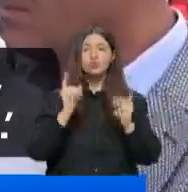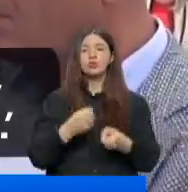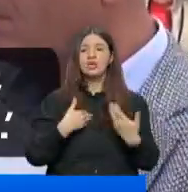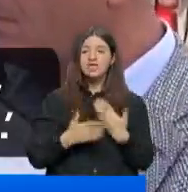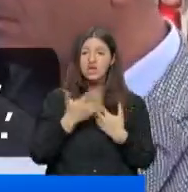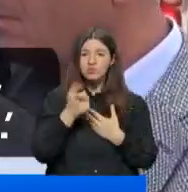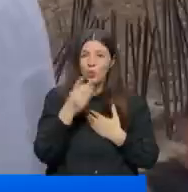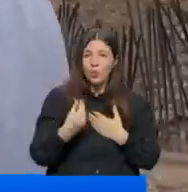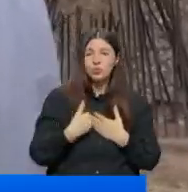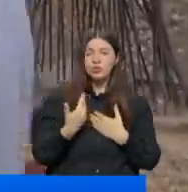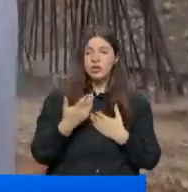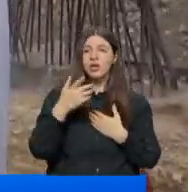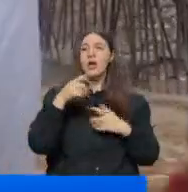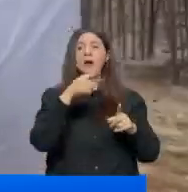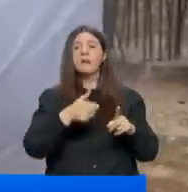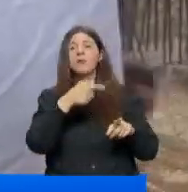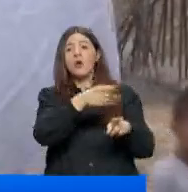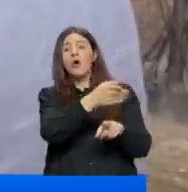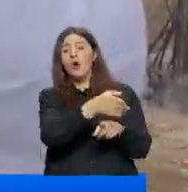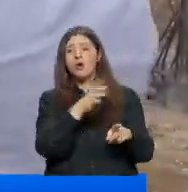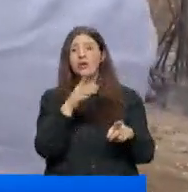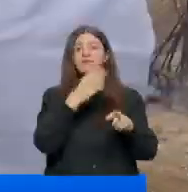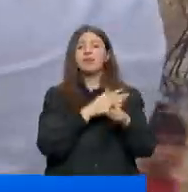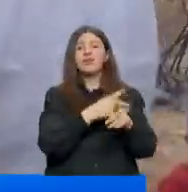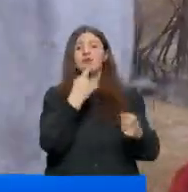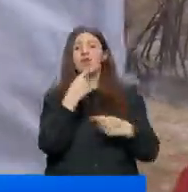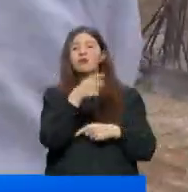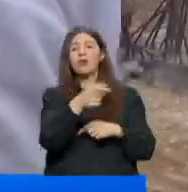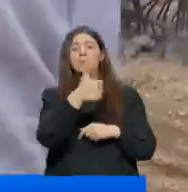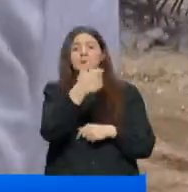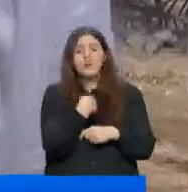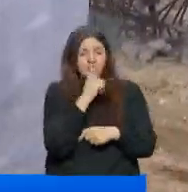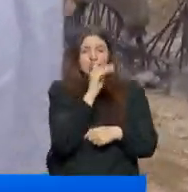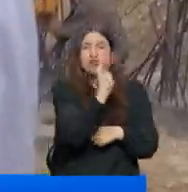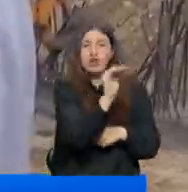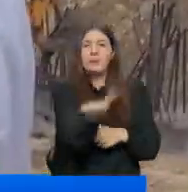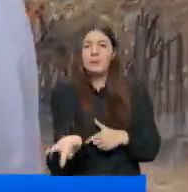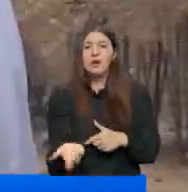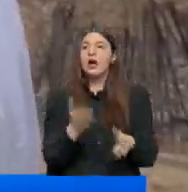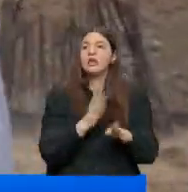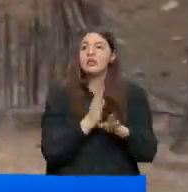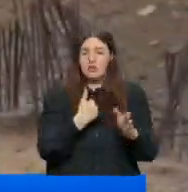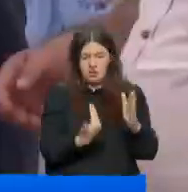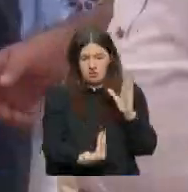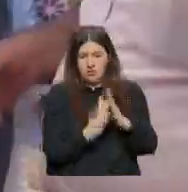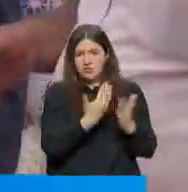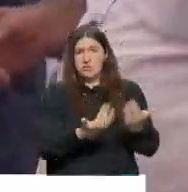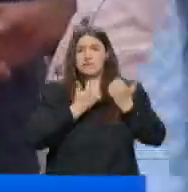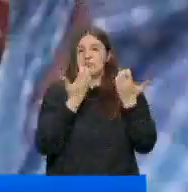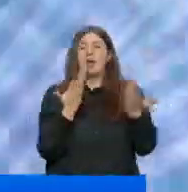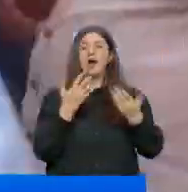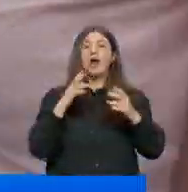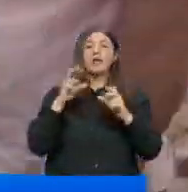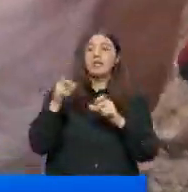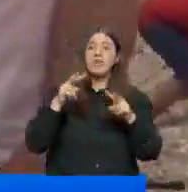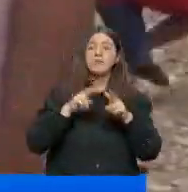çözüm bulun, yardımcı olun. Bak ben burada vatandaş konuşuyorum. Bakan Bey'e bir şey soracağım. Tamam. Niye bana müdahale ediyorsun? Kanal Maraş